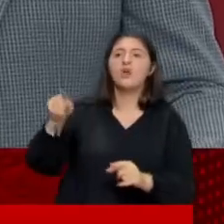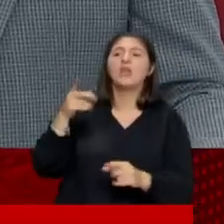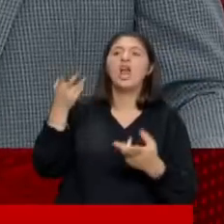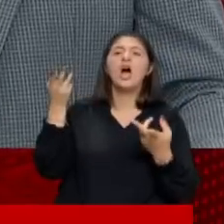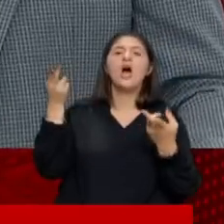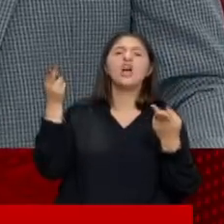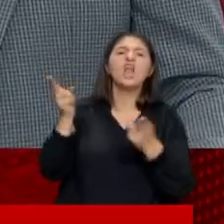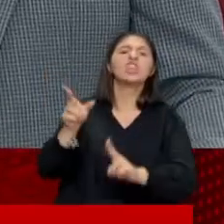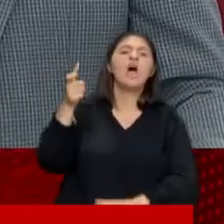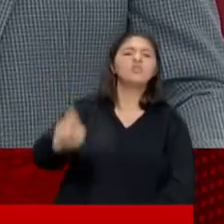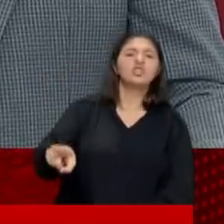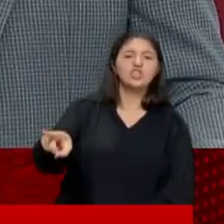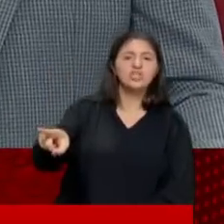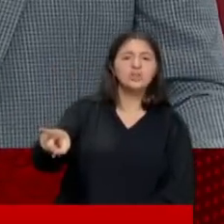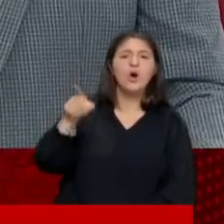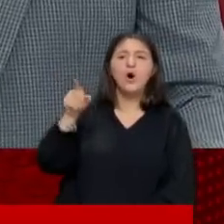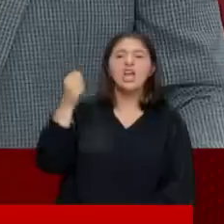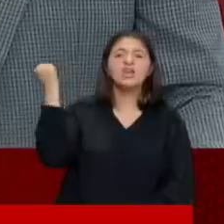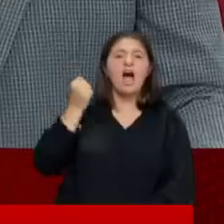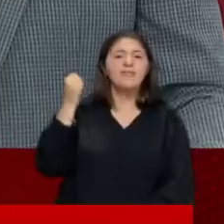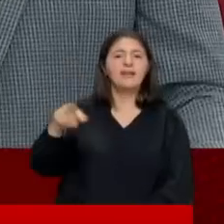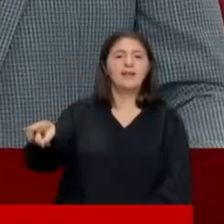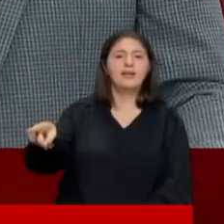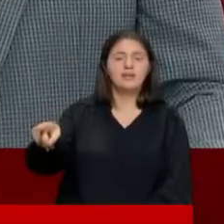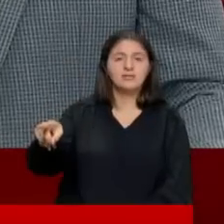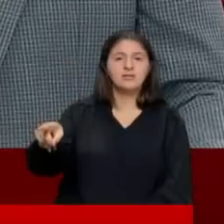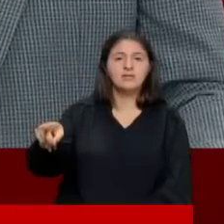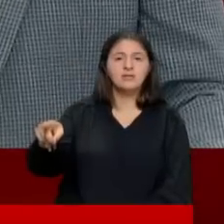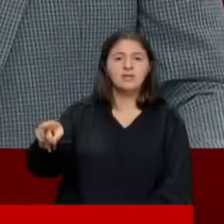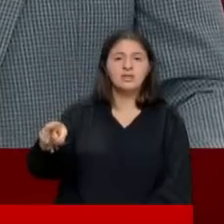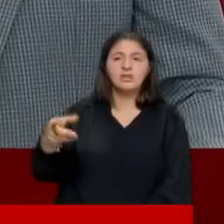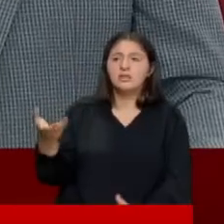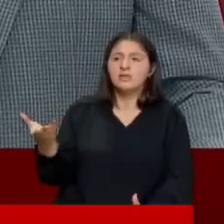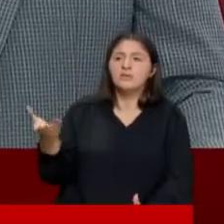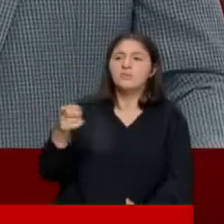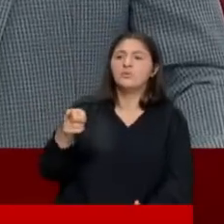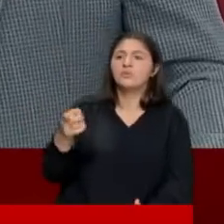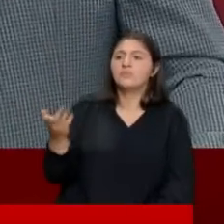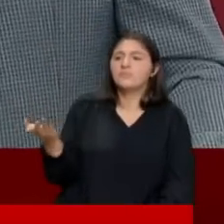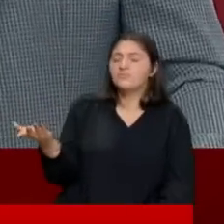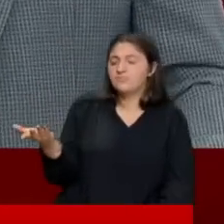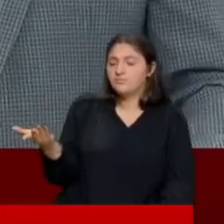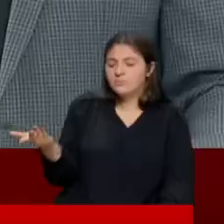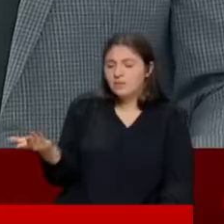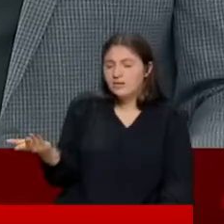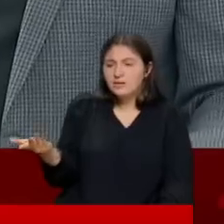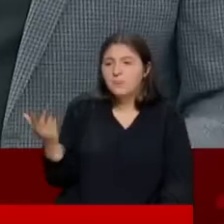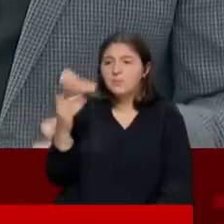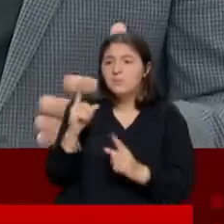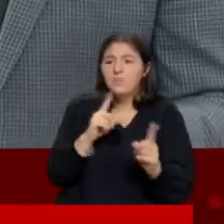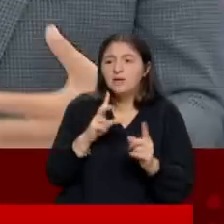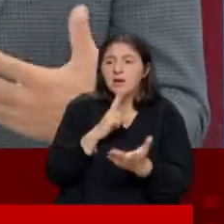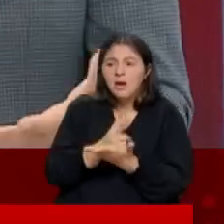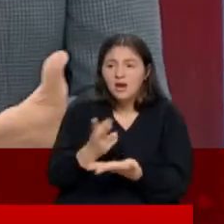katliamcılar onlar Katiller bunun şeyi Hani bir